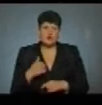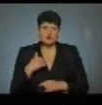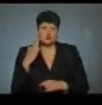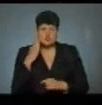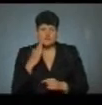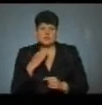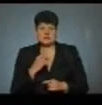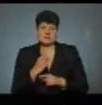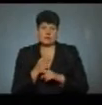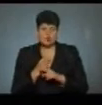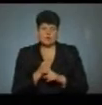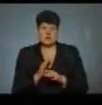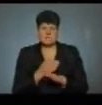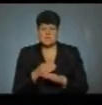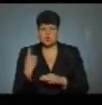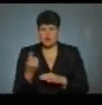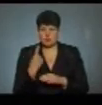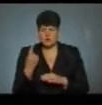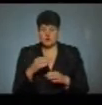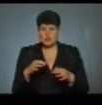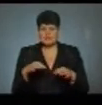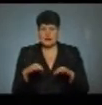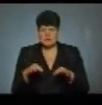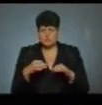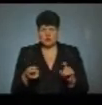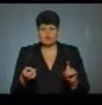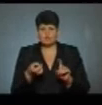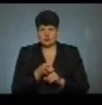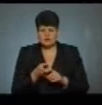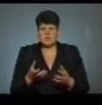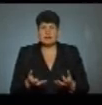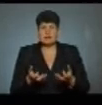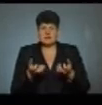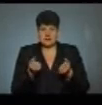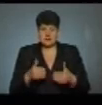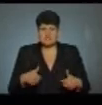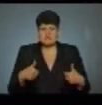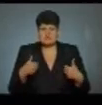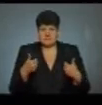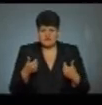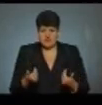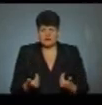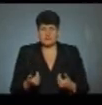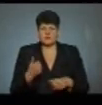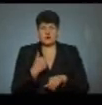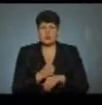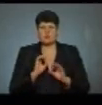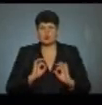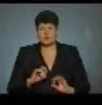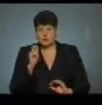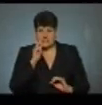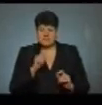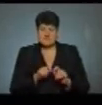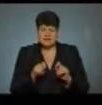заборону міжобласного транспортного сполучення і підтримали звернення до Верховної Ради, Генерального прокурора України та СБУ